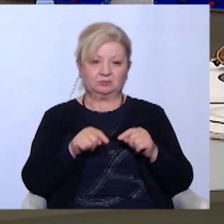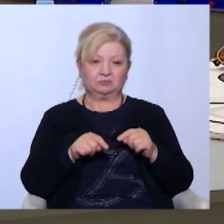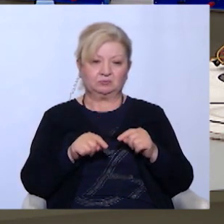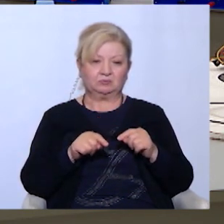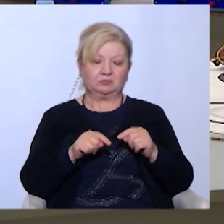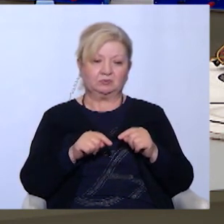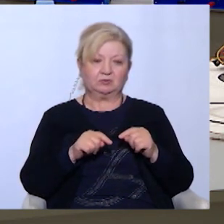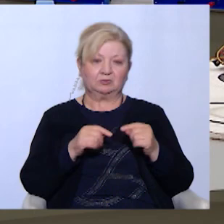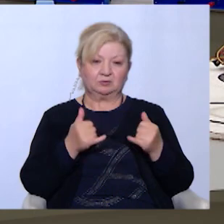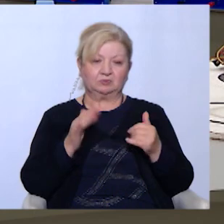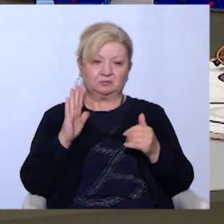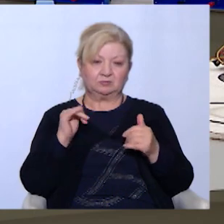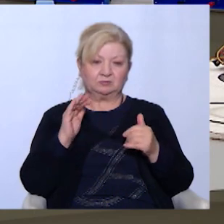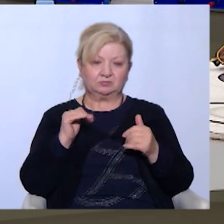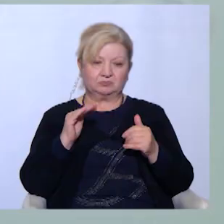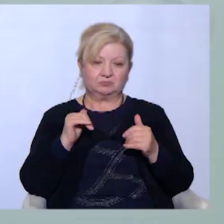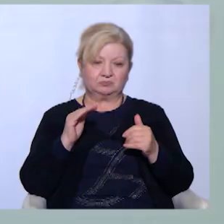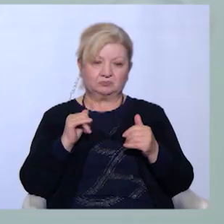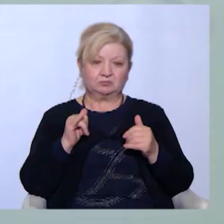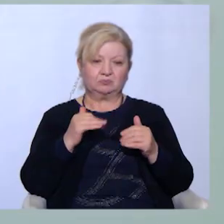მუსიკოსებს, ამითი